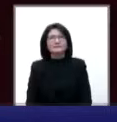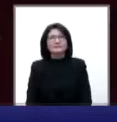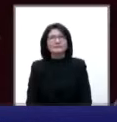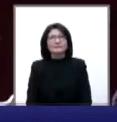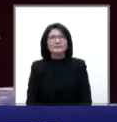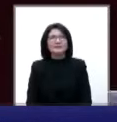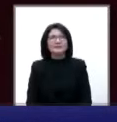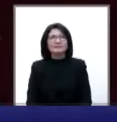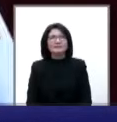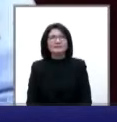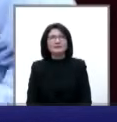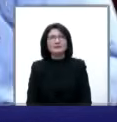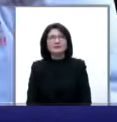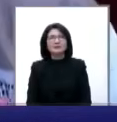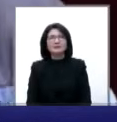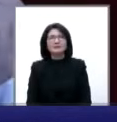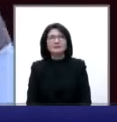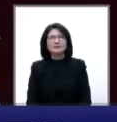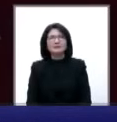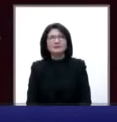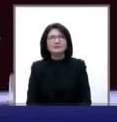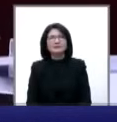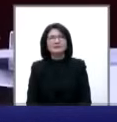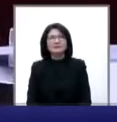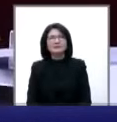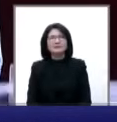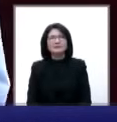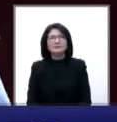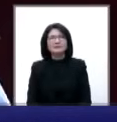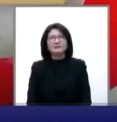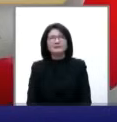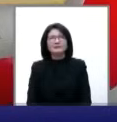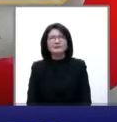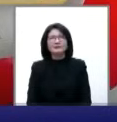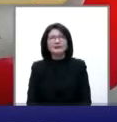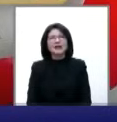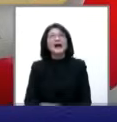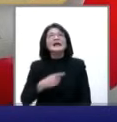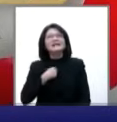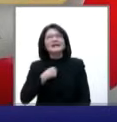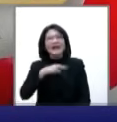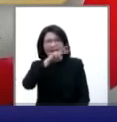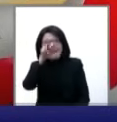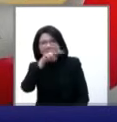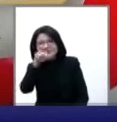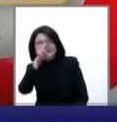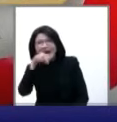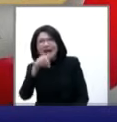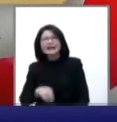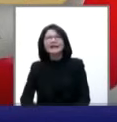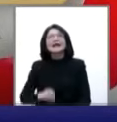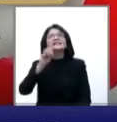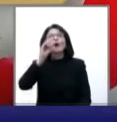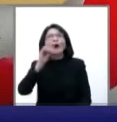komunikasi di situ orang melihat dan gestur itu gestur atau nonverbal kadang lebih kejam ya